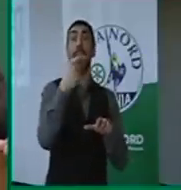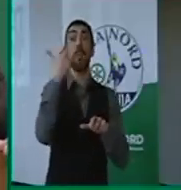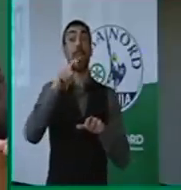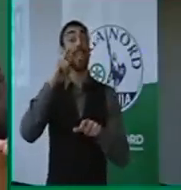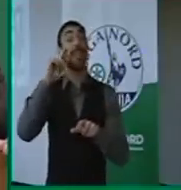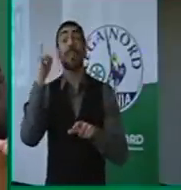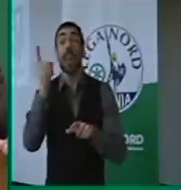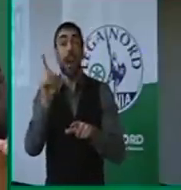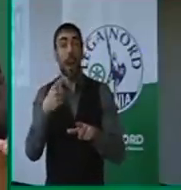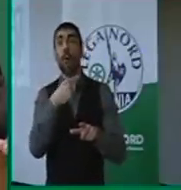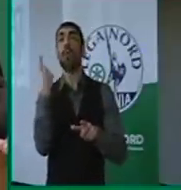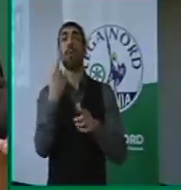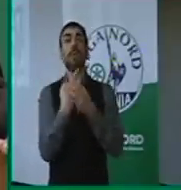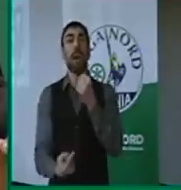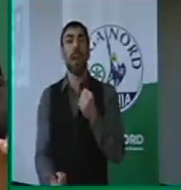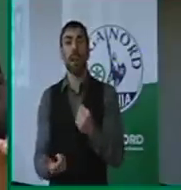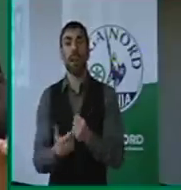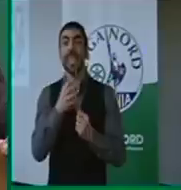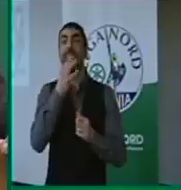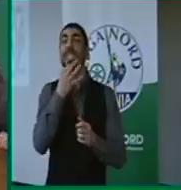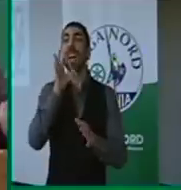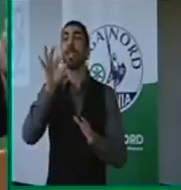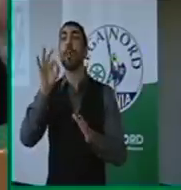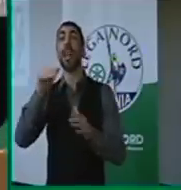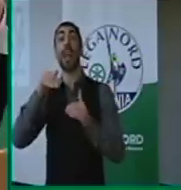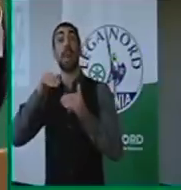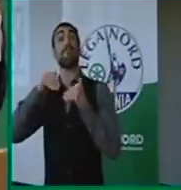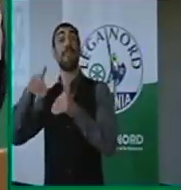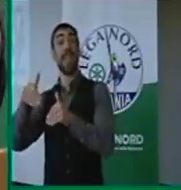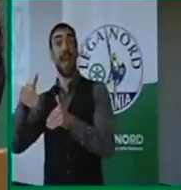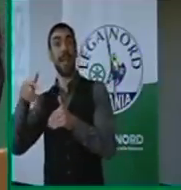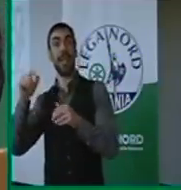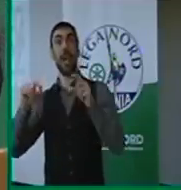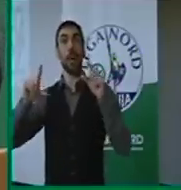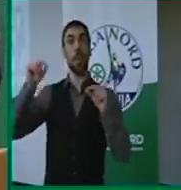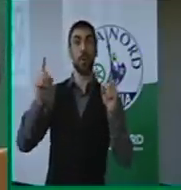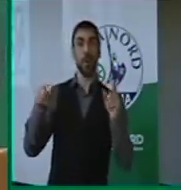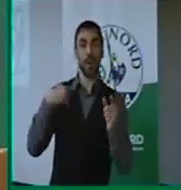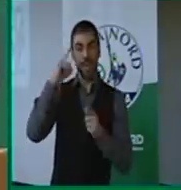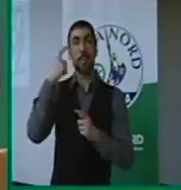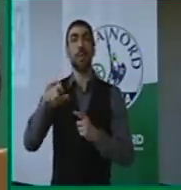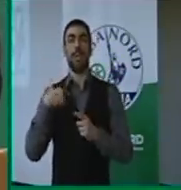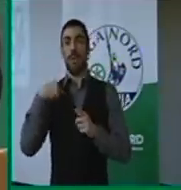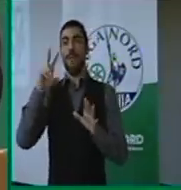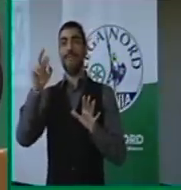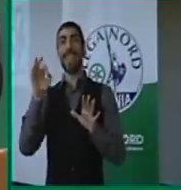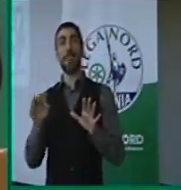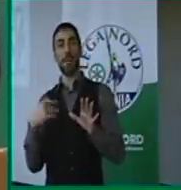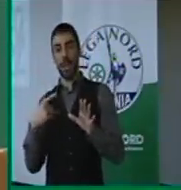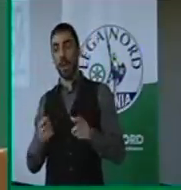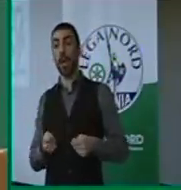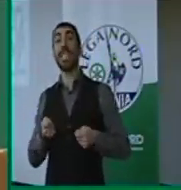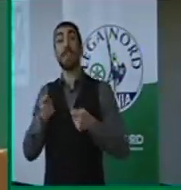falliti 50 miliardi in proporzione significa che noi dato che abbiamo circa il 20% di questa